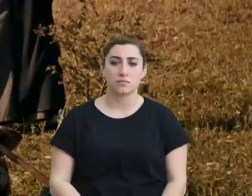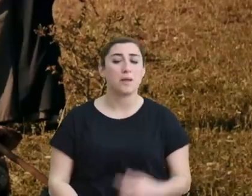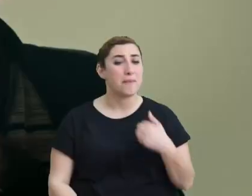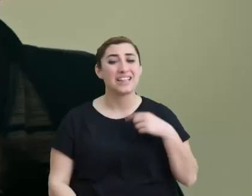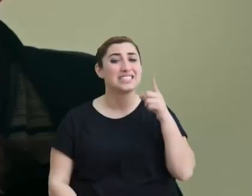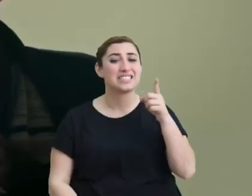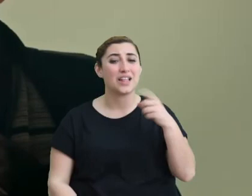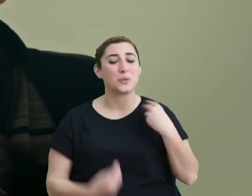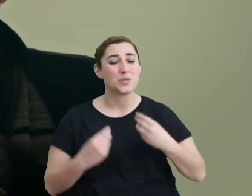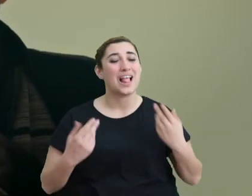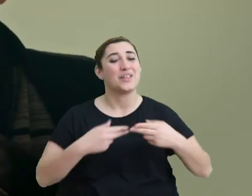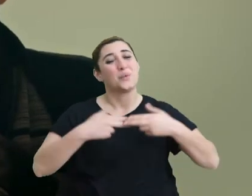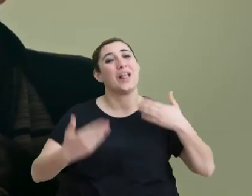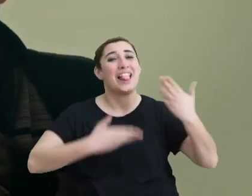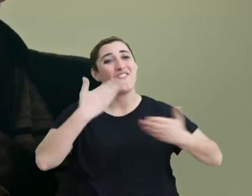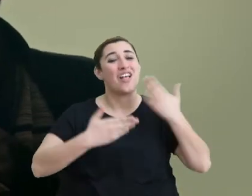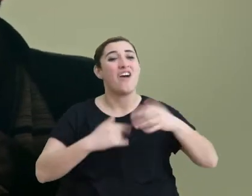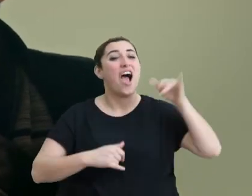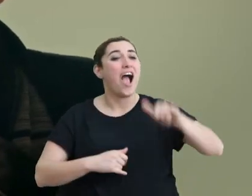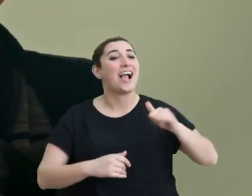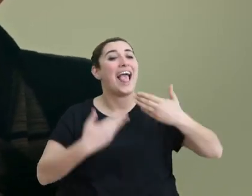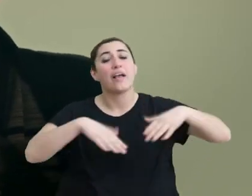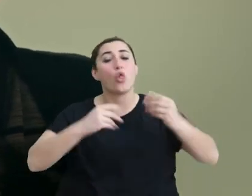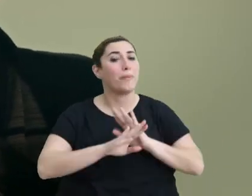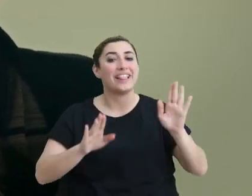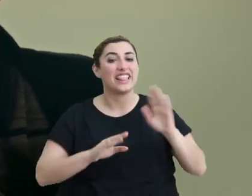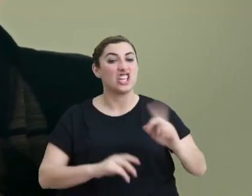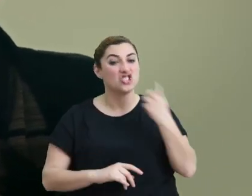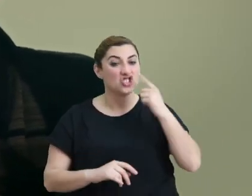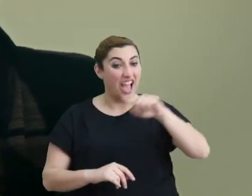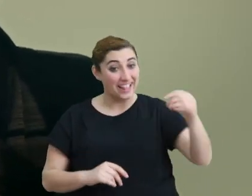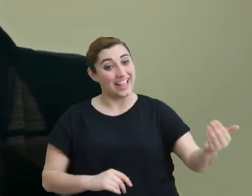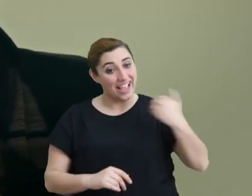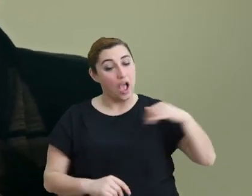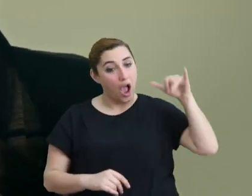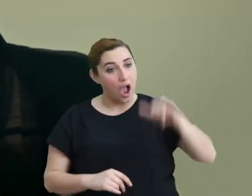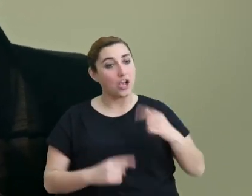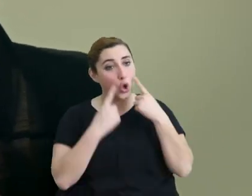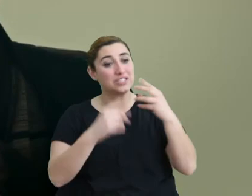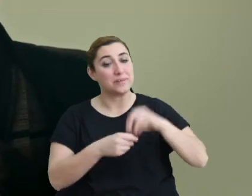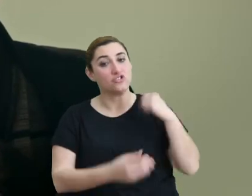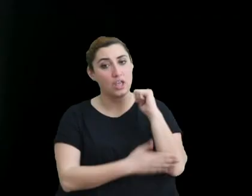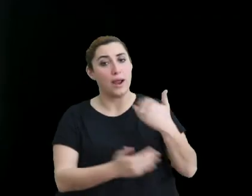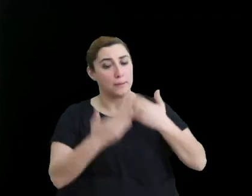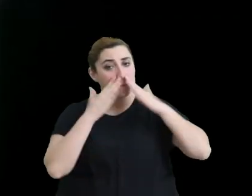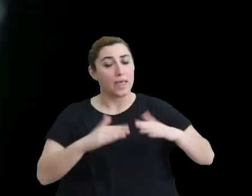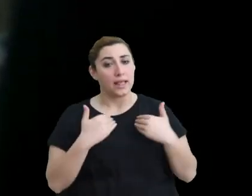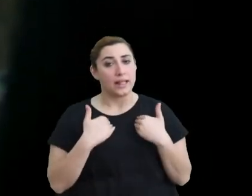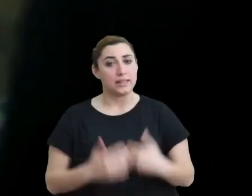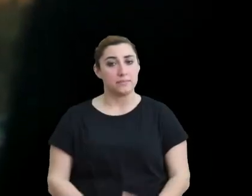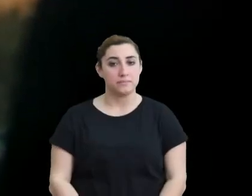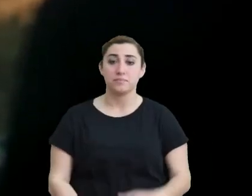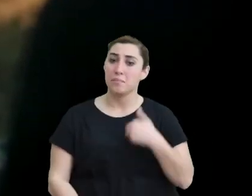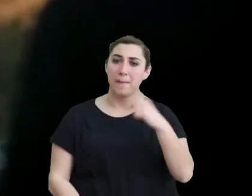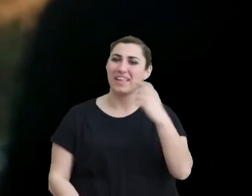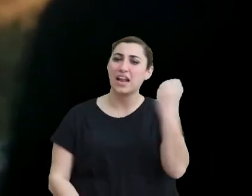Ben senden süslü laflarla adalete perde olmanı değil, şahitliğinle adaletin tecellisi için yardım etmeni beklerdim.